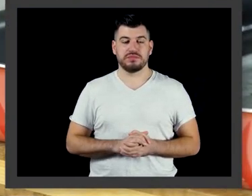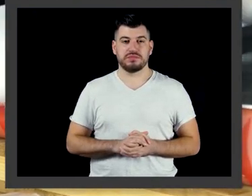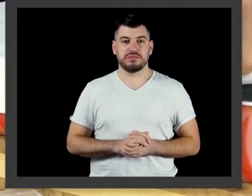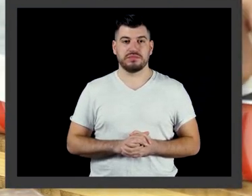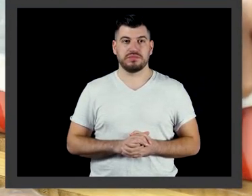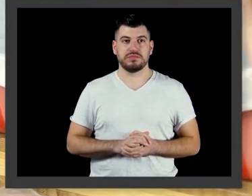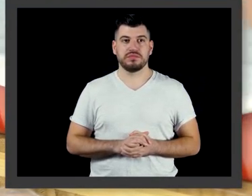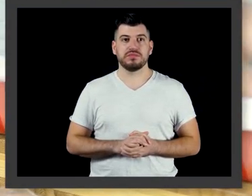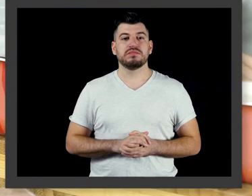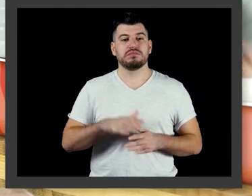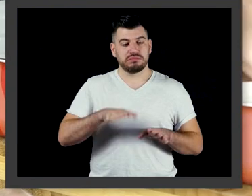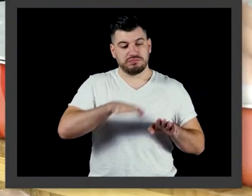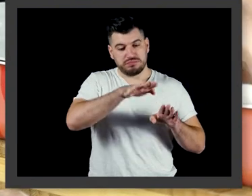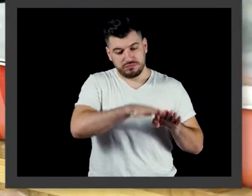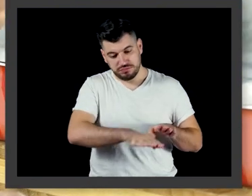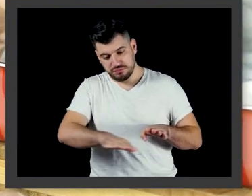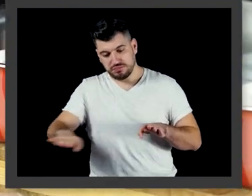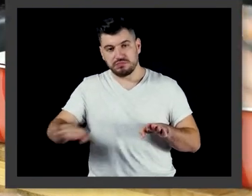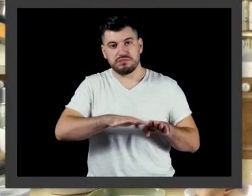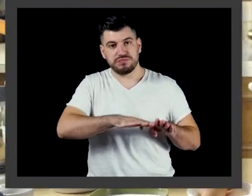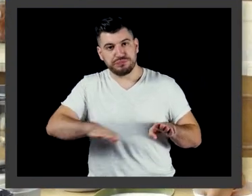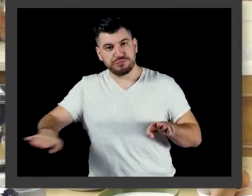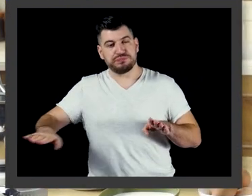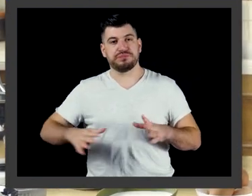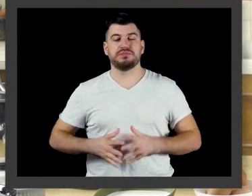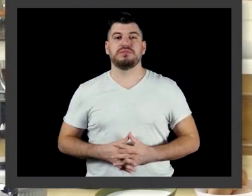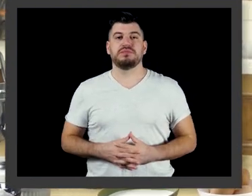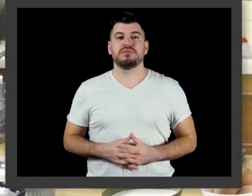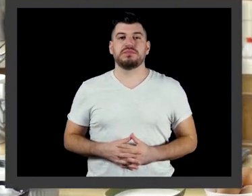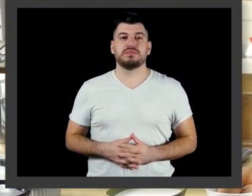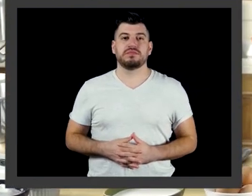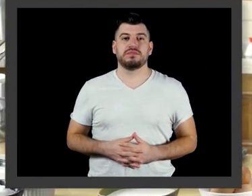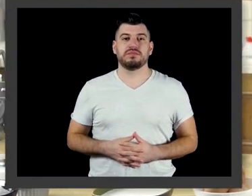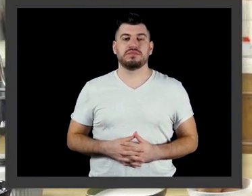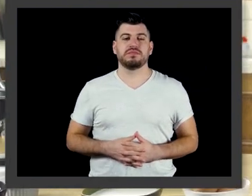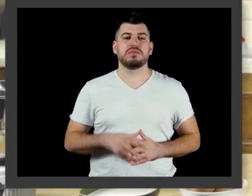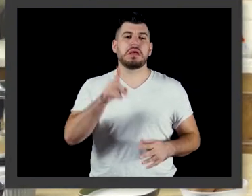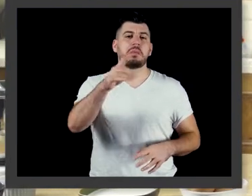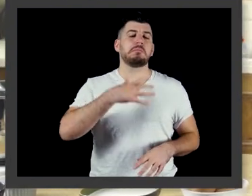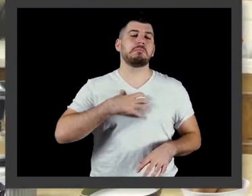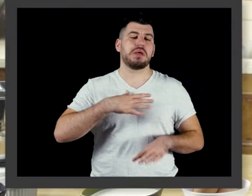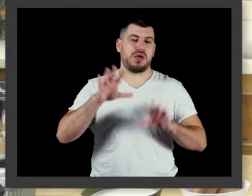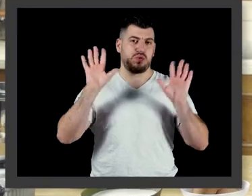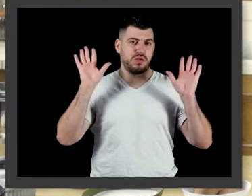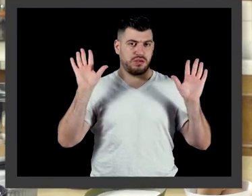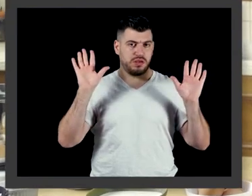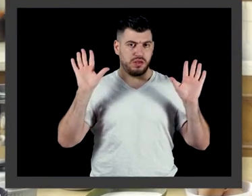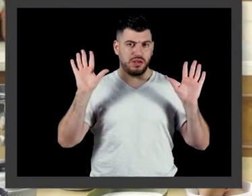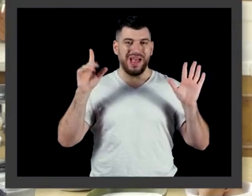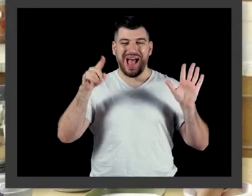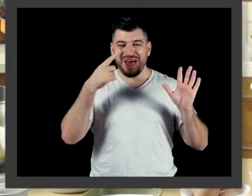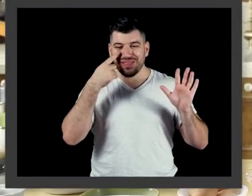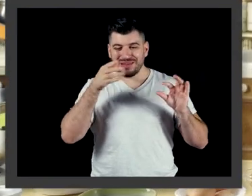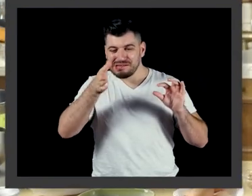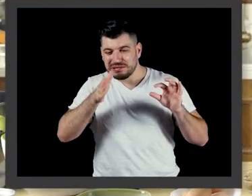στη βάση από το ταψάκι μου. Παπ, παπ, παπ, παπ. Μη σας νοιάζει καθόλου άμα έχει σπάσει, άμα δεν